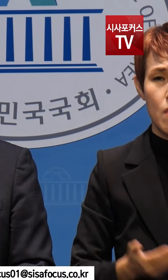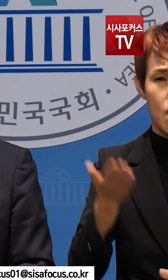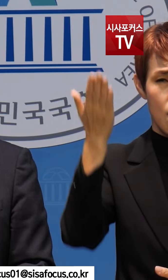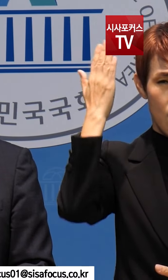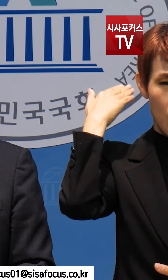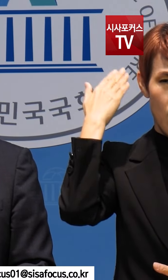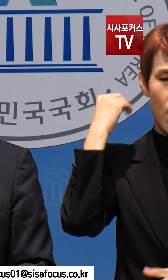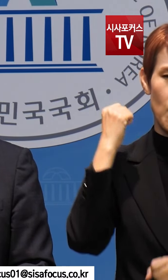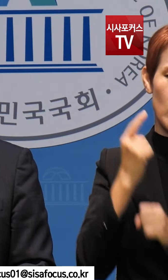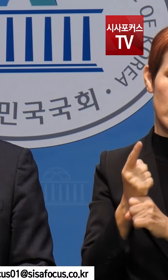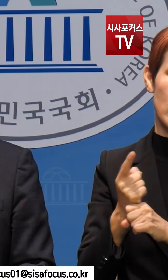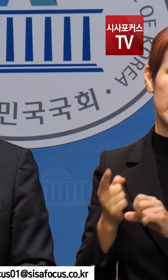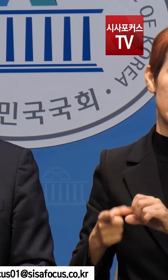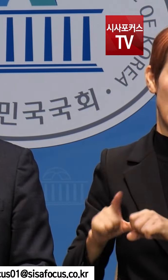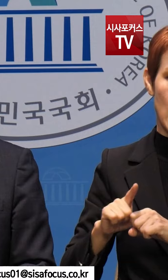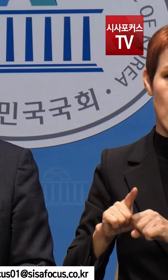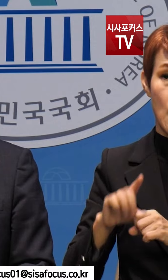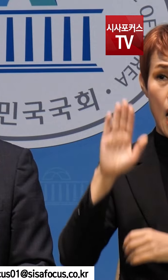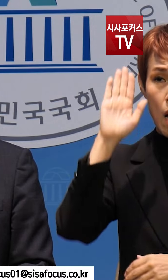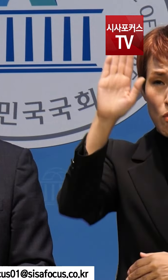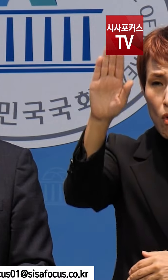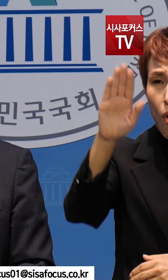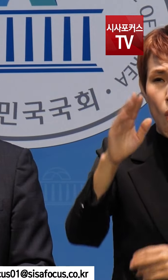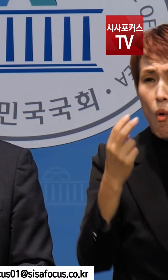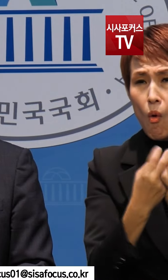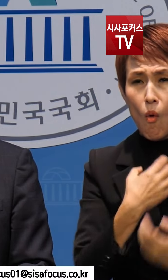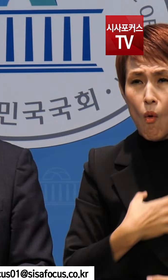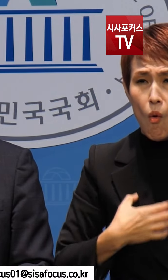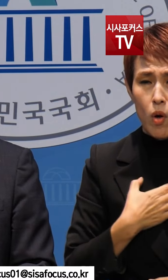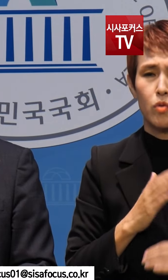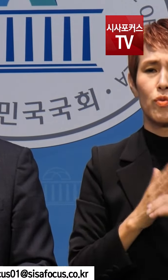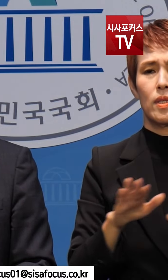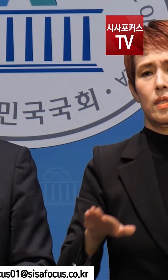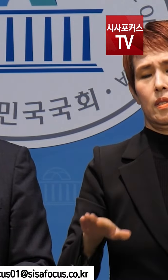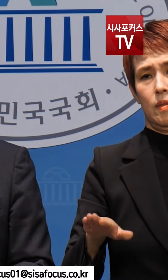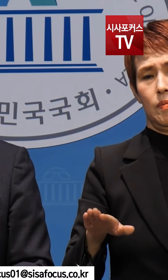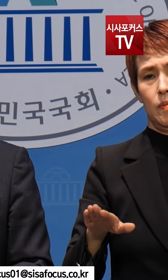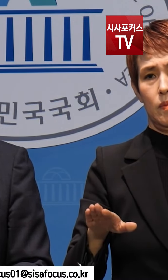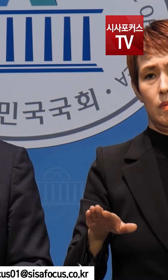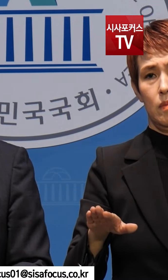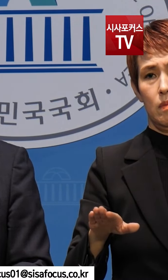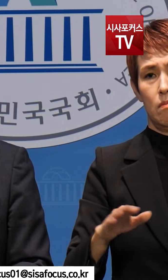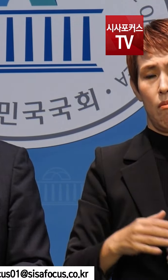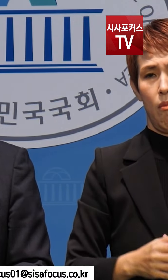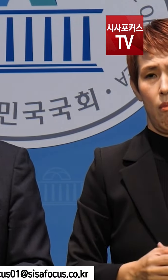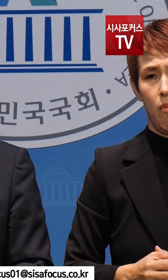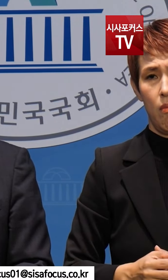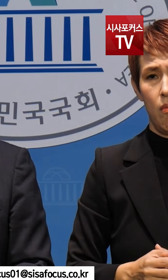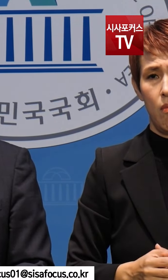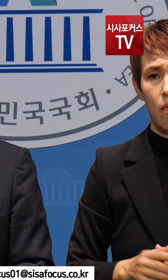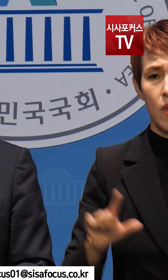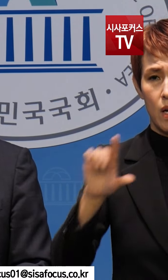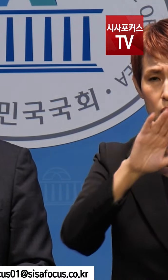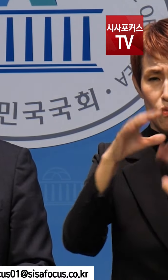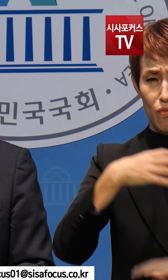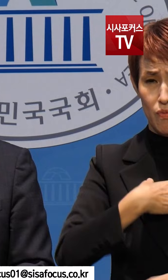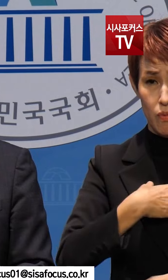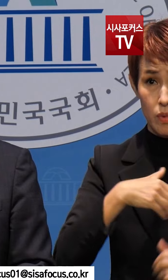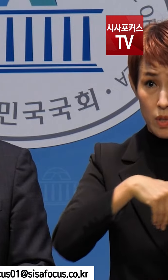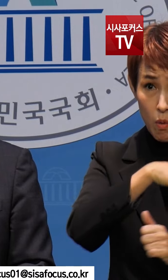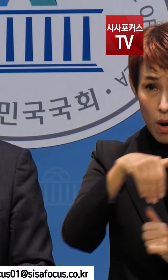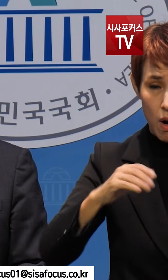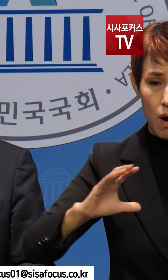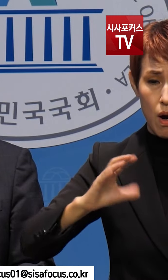과거와 다가올 미래에 대한 절박한 선택의 기로에서 있습니다 임계점에 다다른 기 위기는 이미